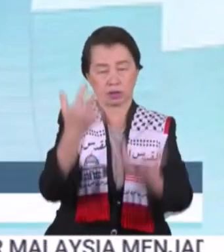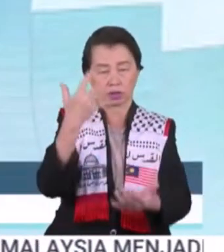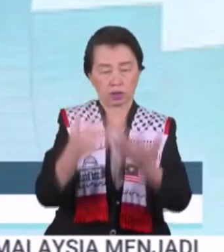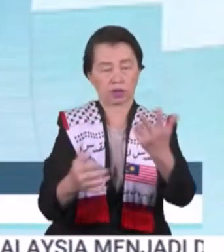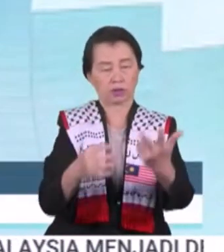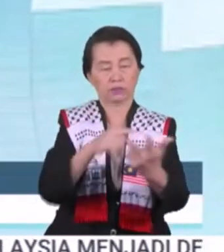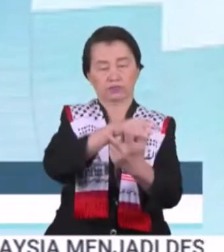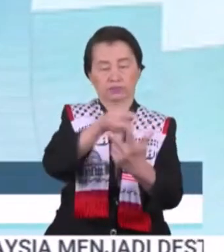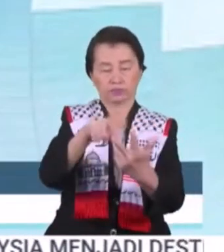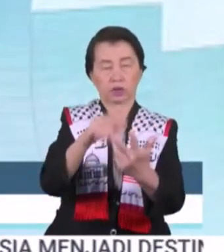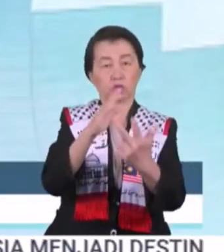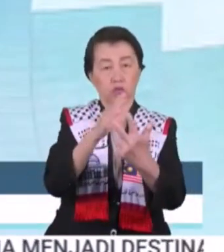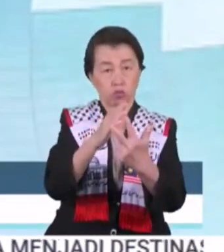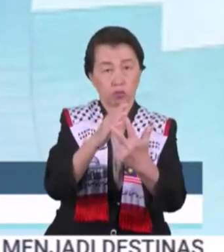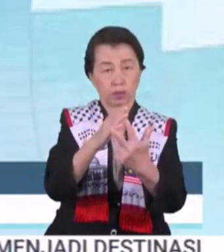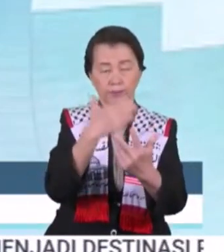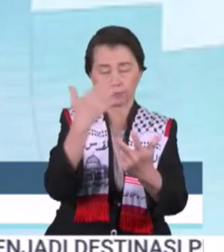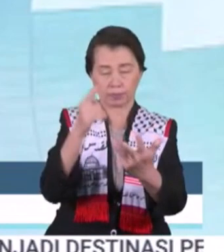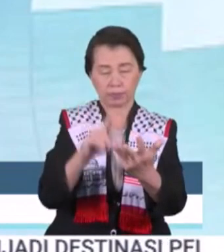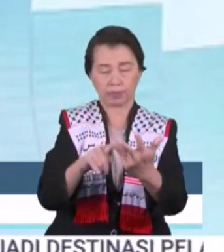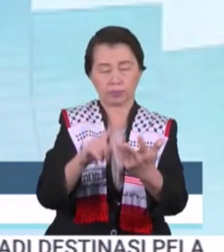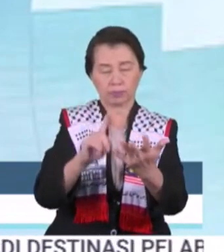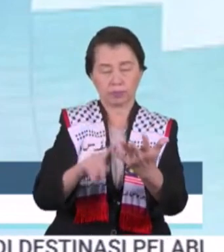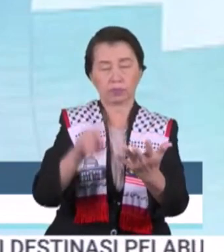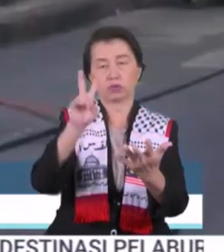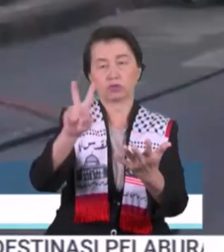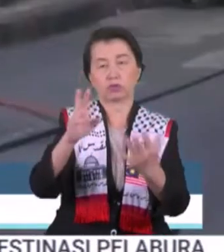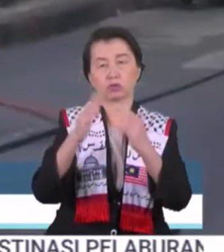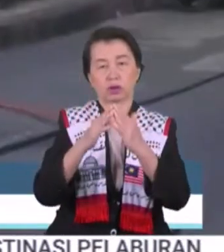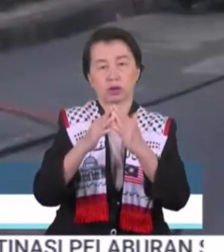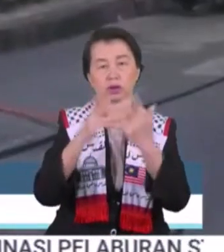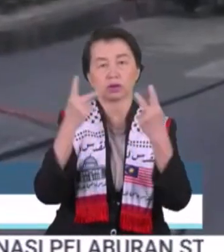3 unit rumah kediaman dan 2 unit kedai.